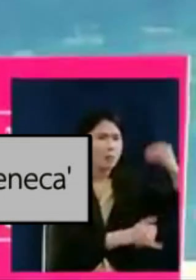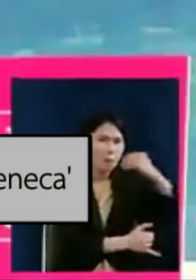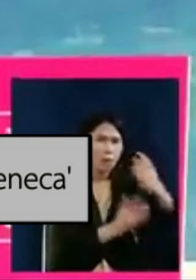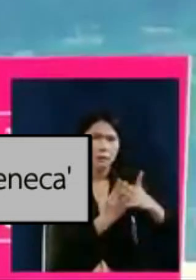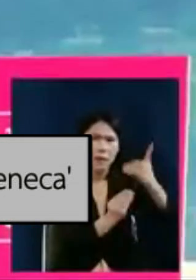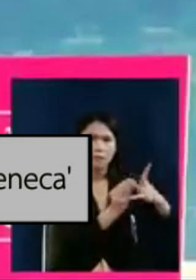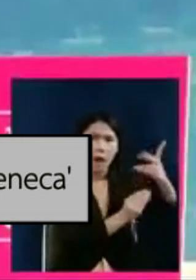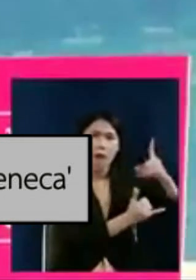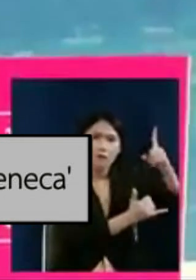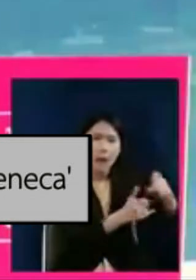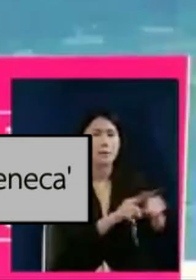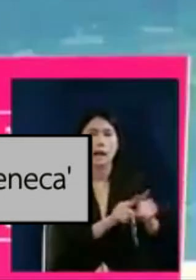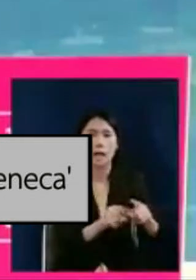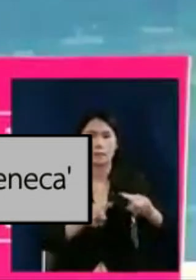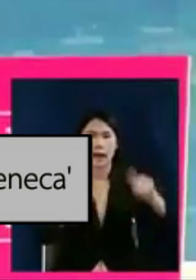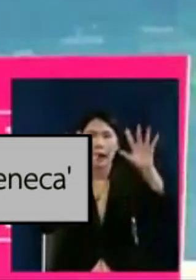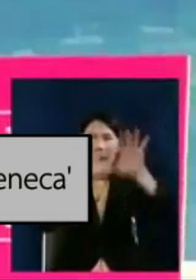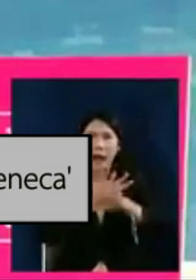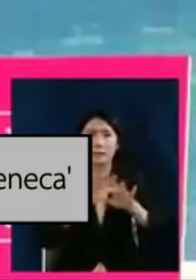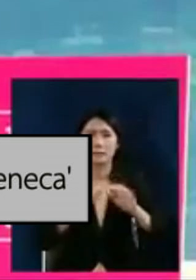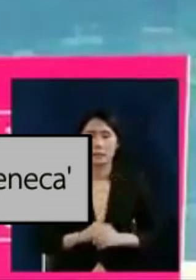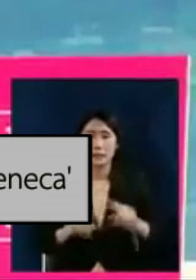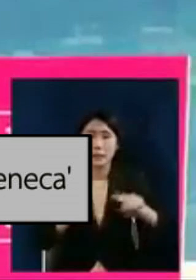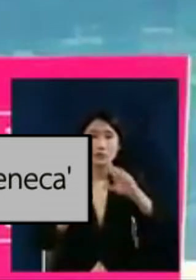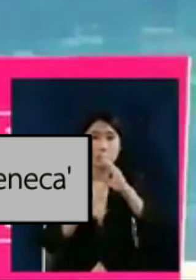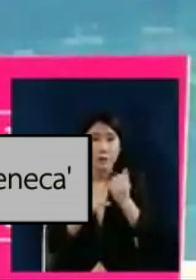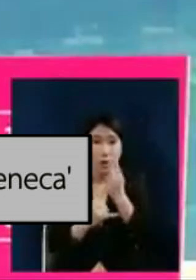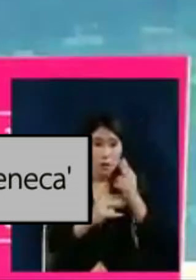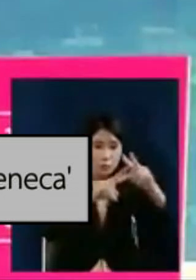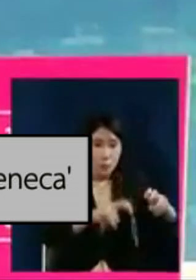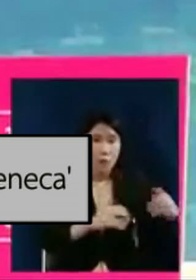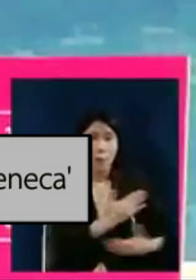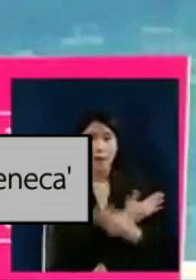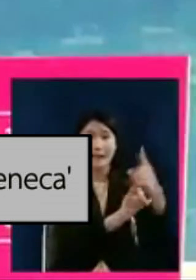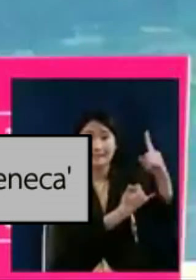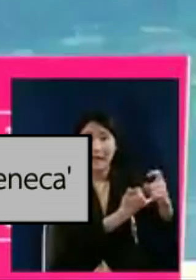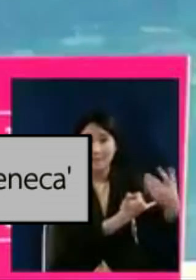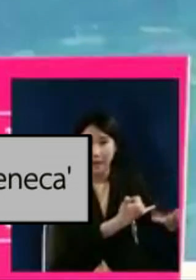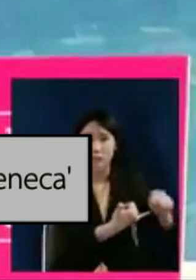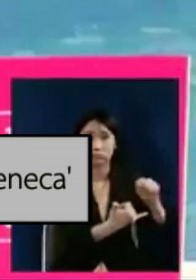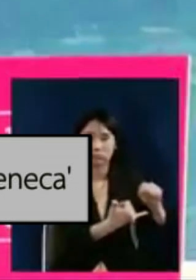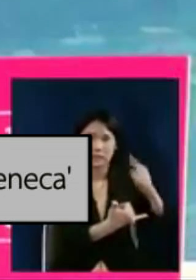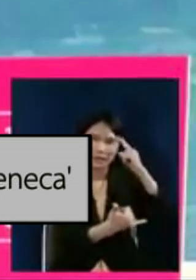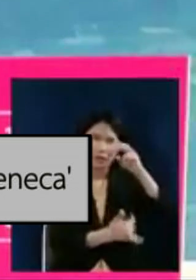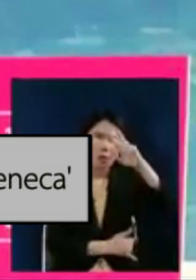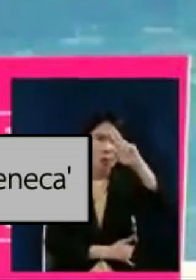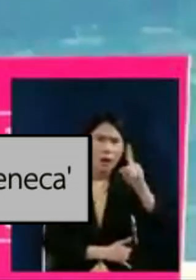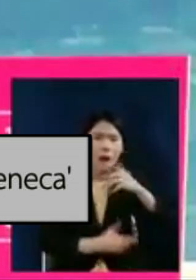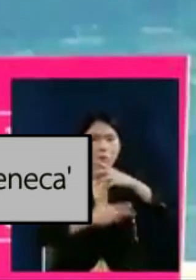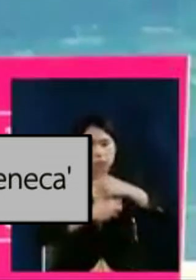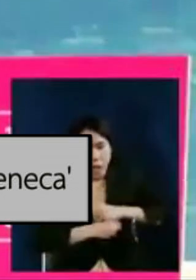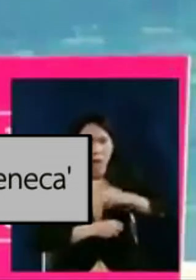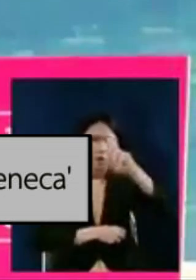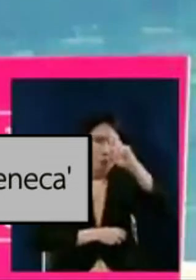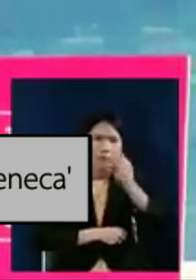ไม่ต่างกันเลยอยู่ไหมครับแล้วเมื่อพิสูจน์แล้วการเสียชีวิตอันนี้เนี่ยจากโรคชราบ้างจาก